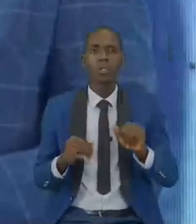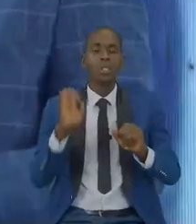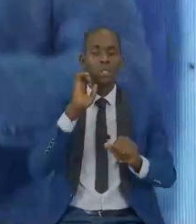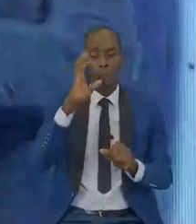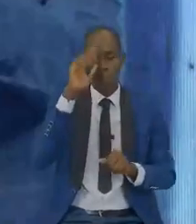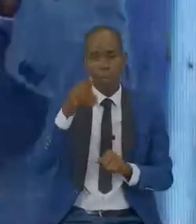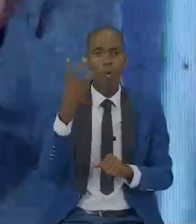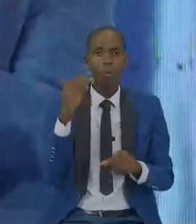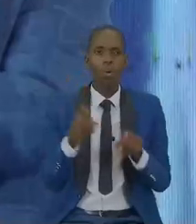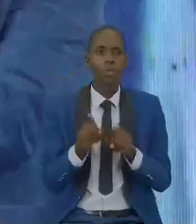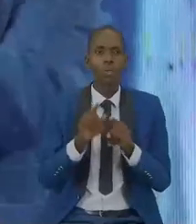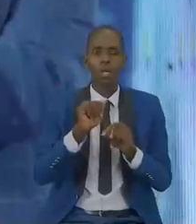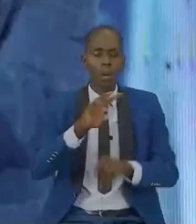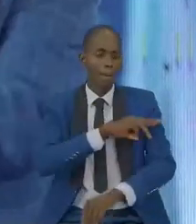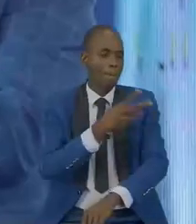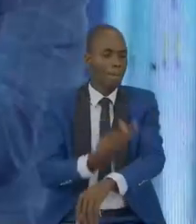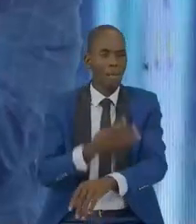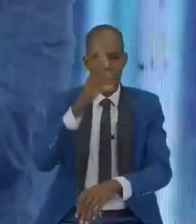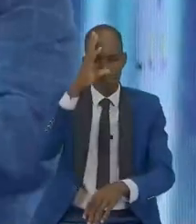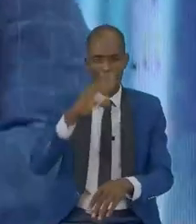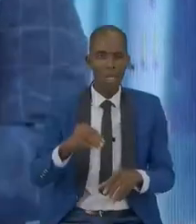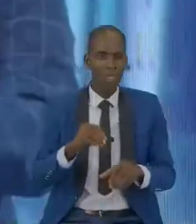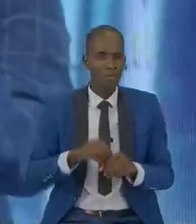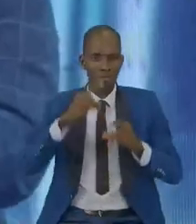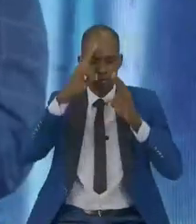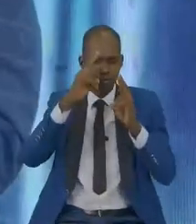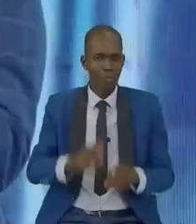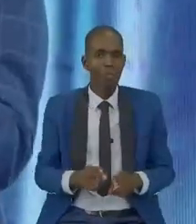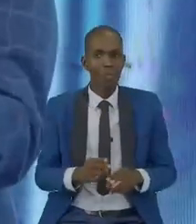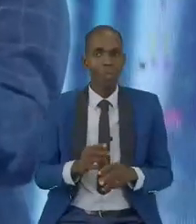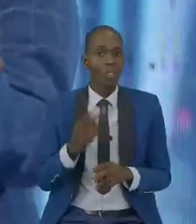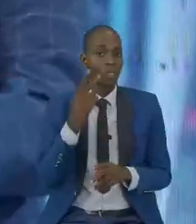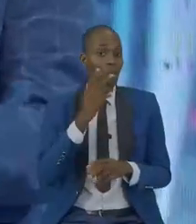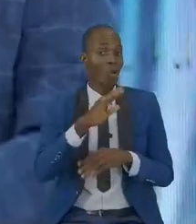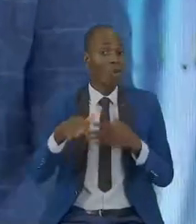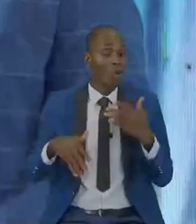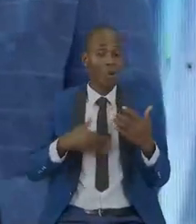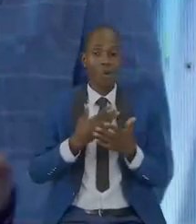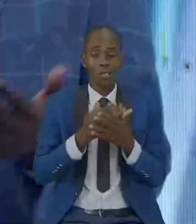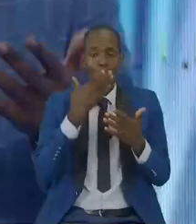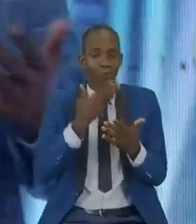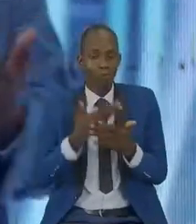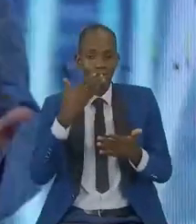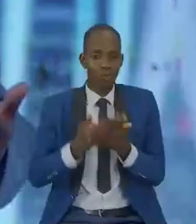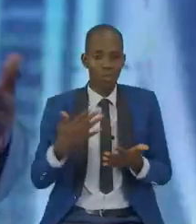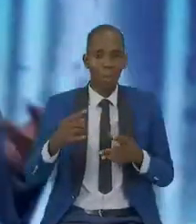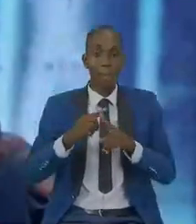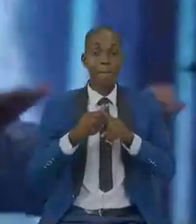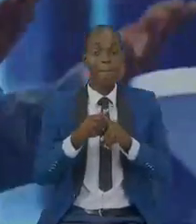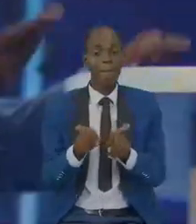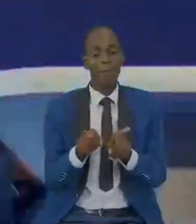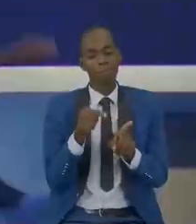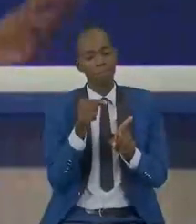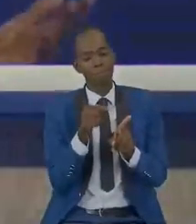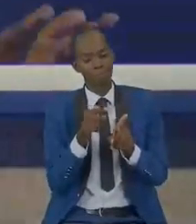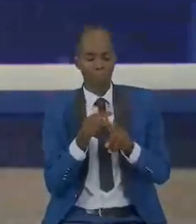jouissait de la faveur de son maître et d'une grande considération, car c'était par lui que l'Éternel avait délivré les